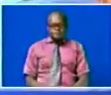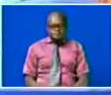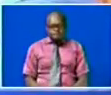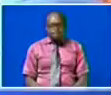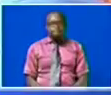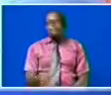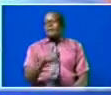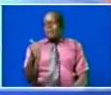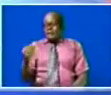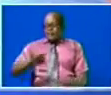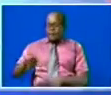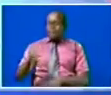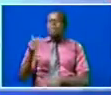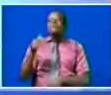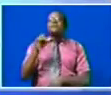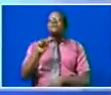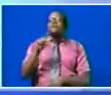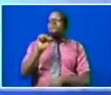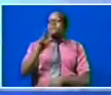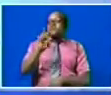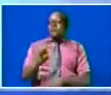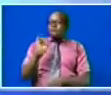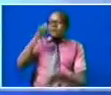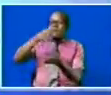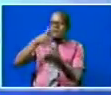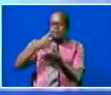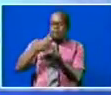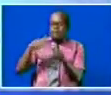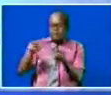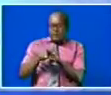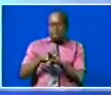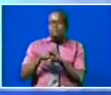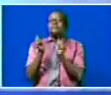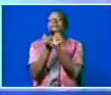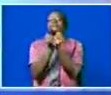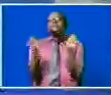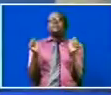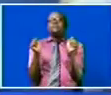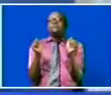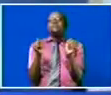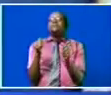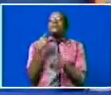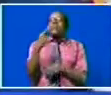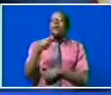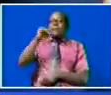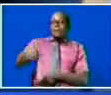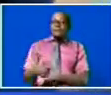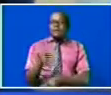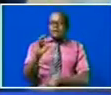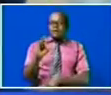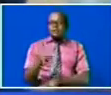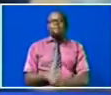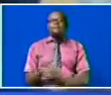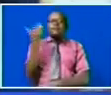Kwenye upande mwingine wa mahakama, Steven Sangira aliyehusishwa na tukio hilo pia ameachiliwa kwa dhamana ya shilingi 100,000.